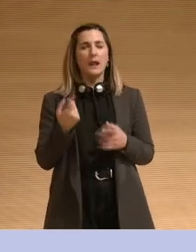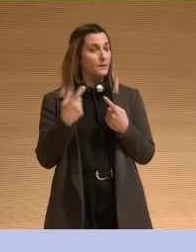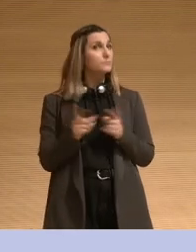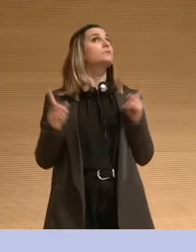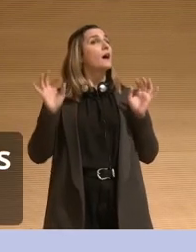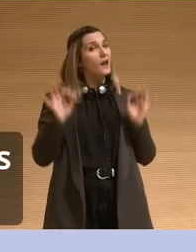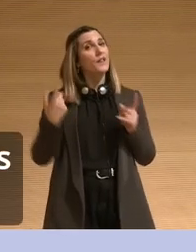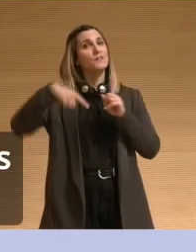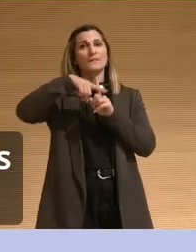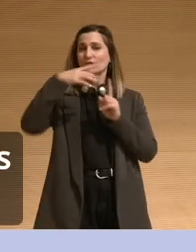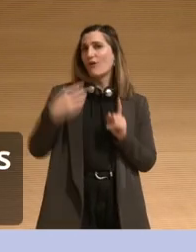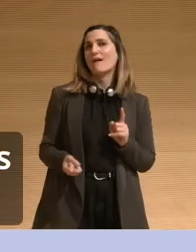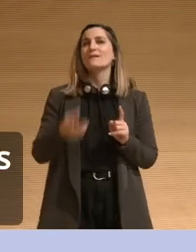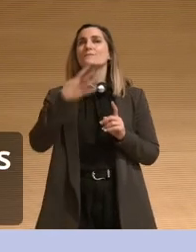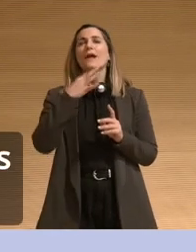κάτι καινούριο,